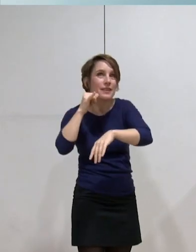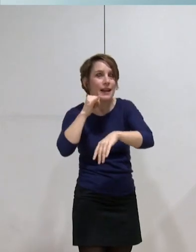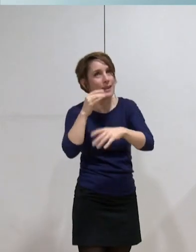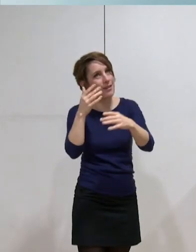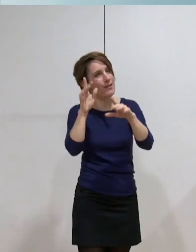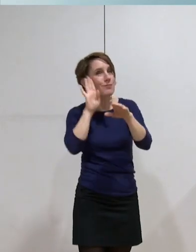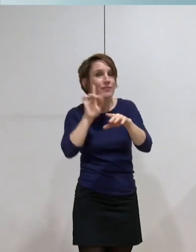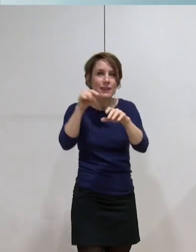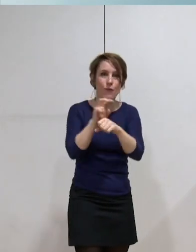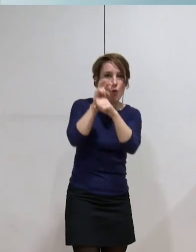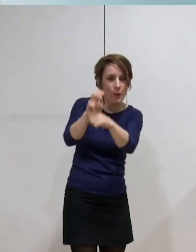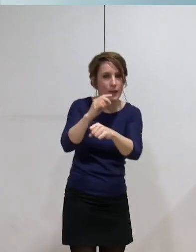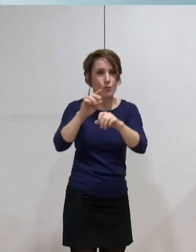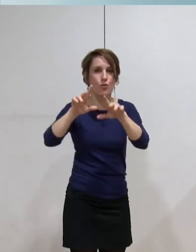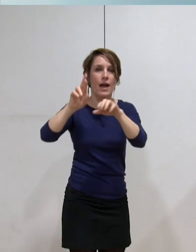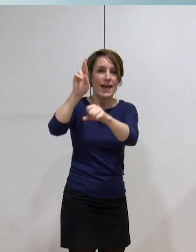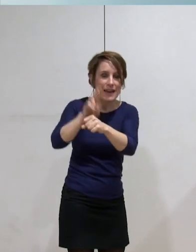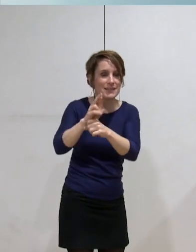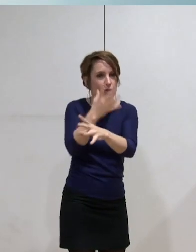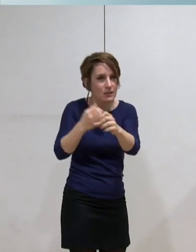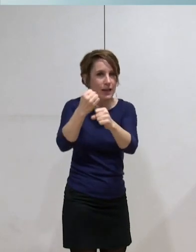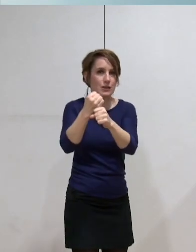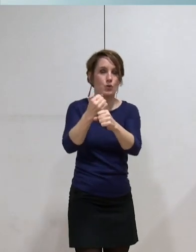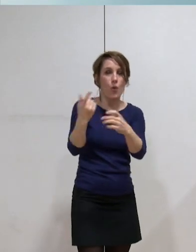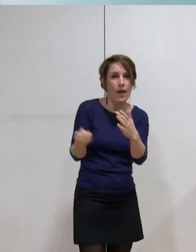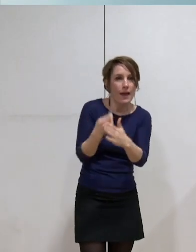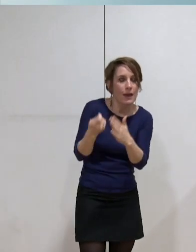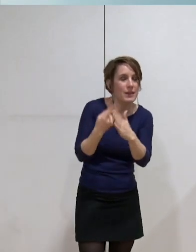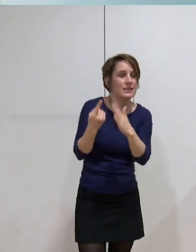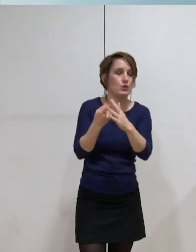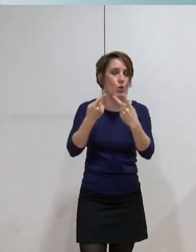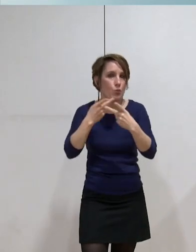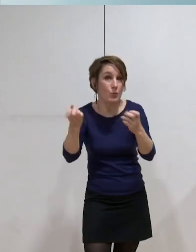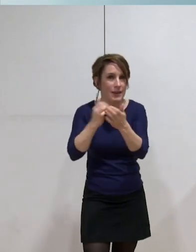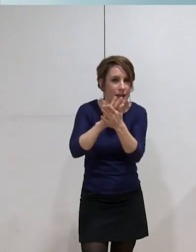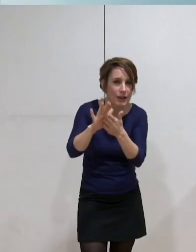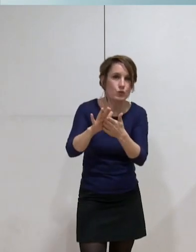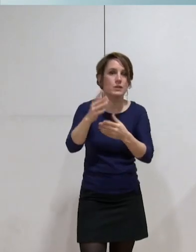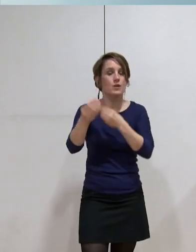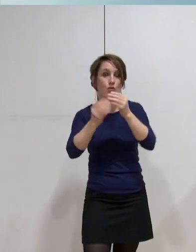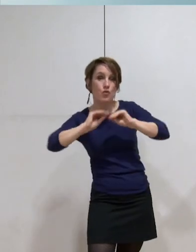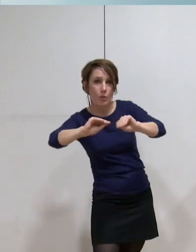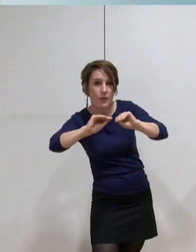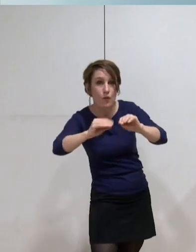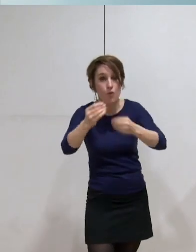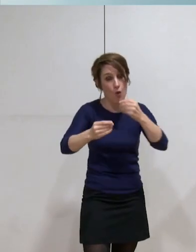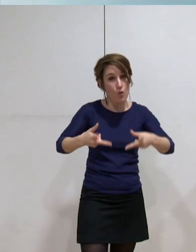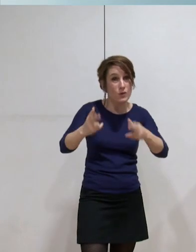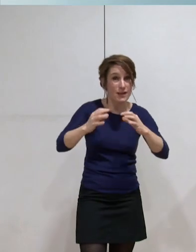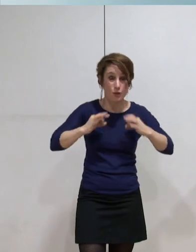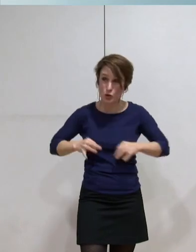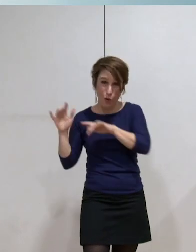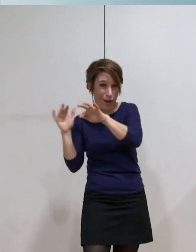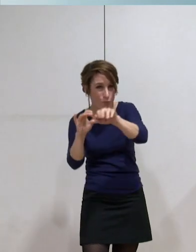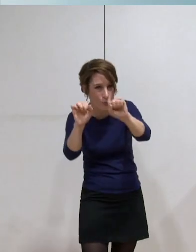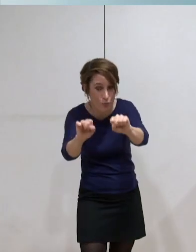de création des répétitions publiques et gratuites pour faire des master classe ou des séances scolaires c'est la première fois cette année